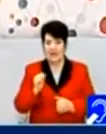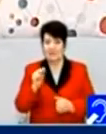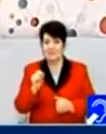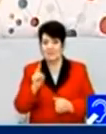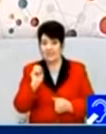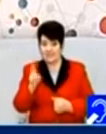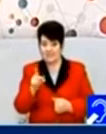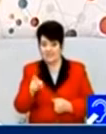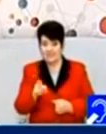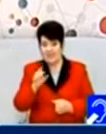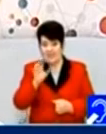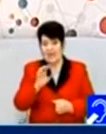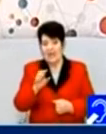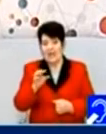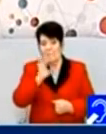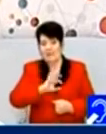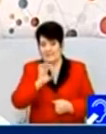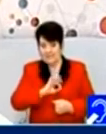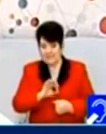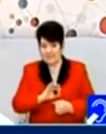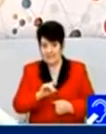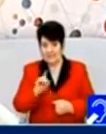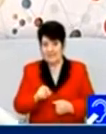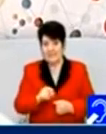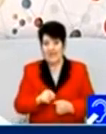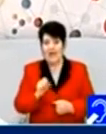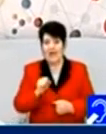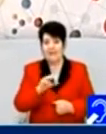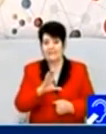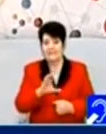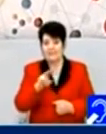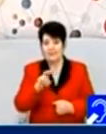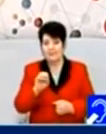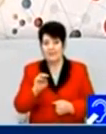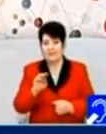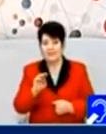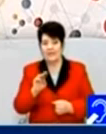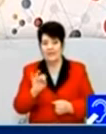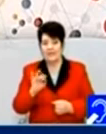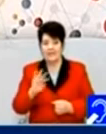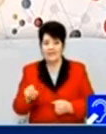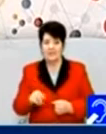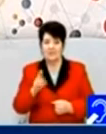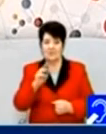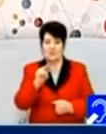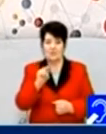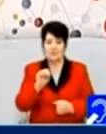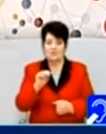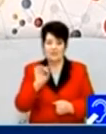pastilă de aspirină, apoi titrarea acidului citric în lămâie și încă o